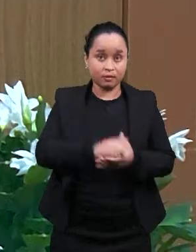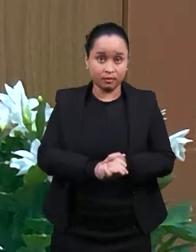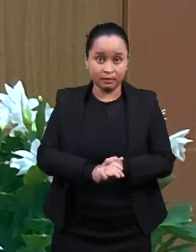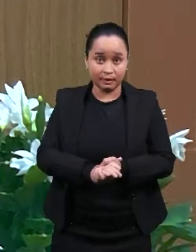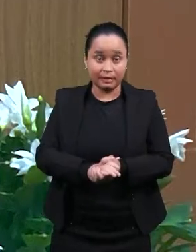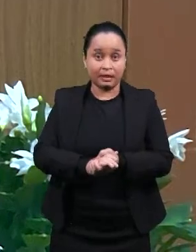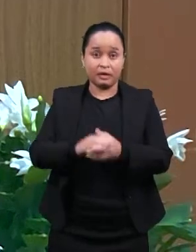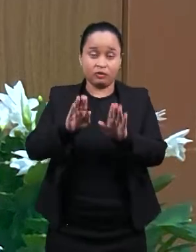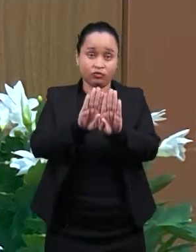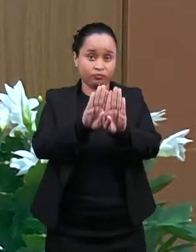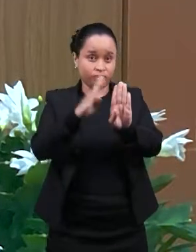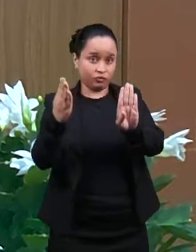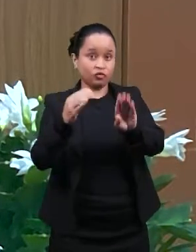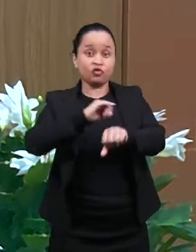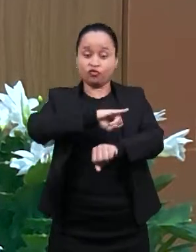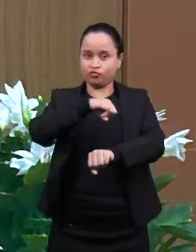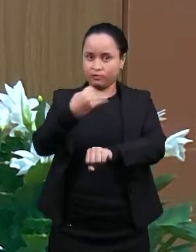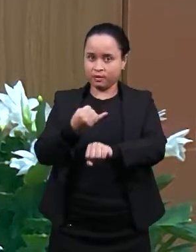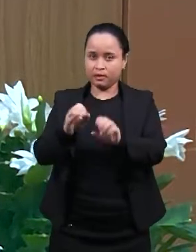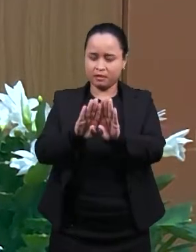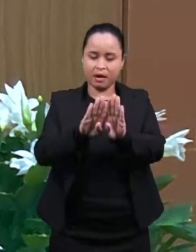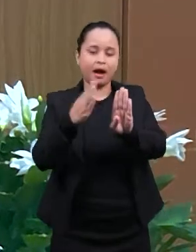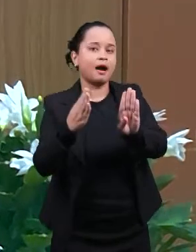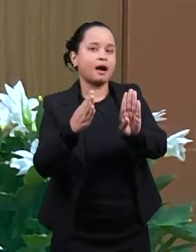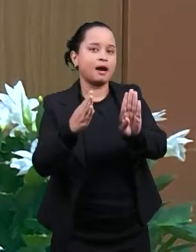открывайте двери Иерусалима, пока